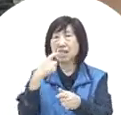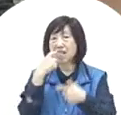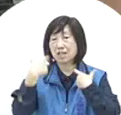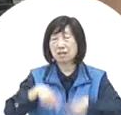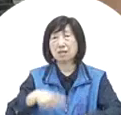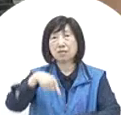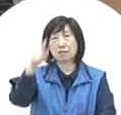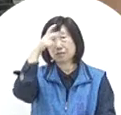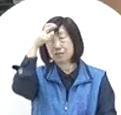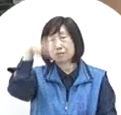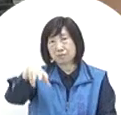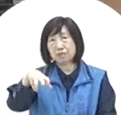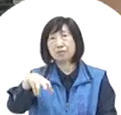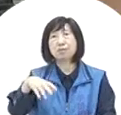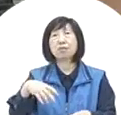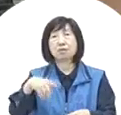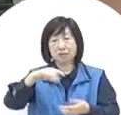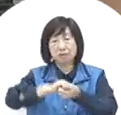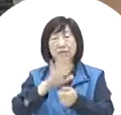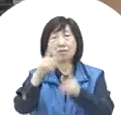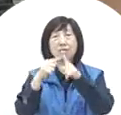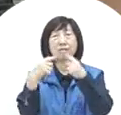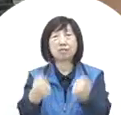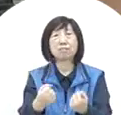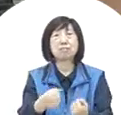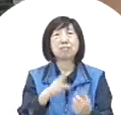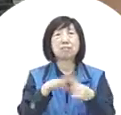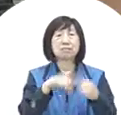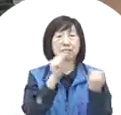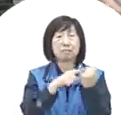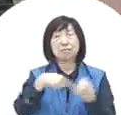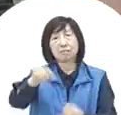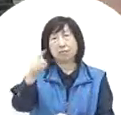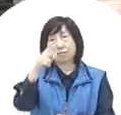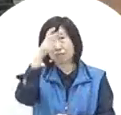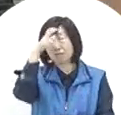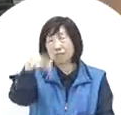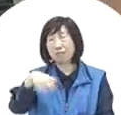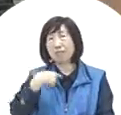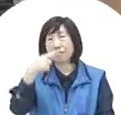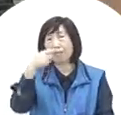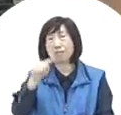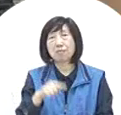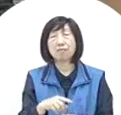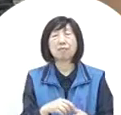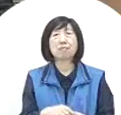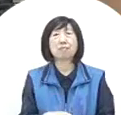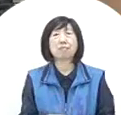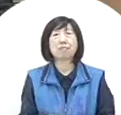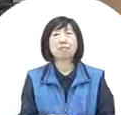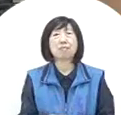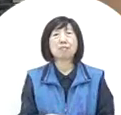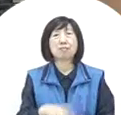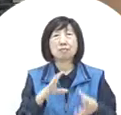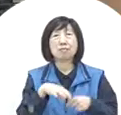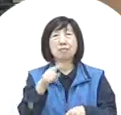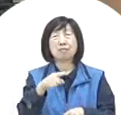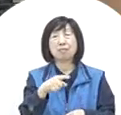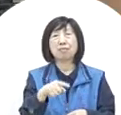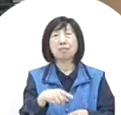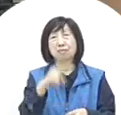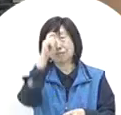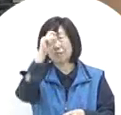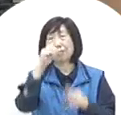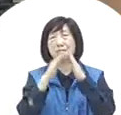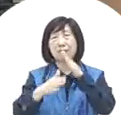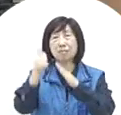报案都会有人。那后来当事人到派出所报案了，我描述到现在，市长应该可以跟局长很清楚知道这个案